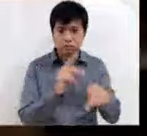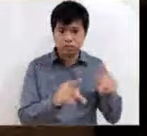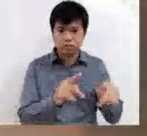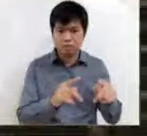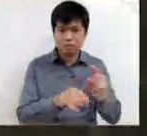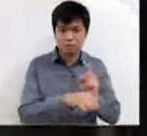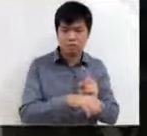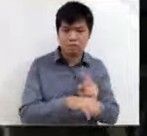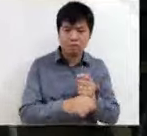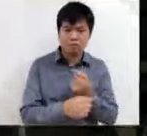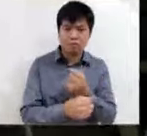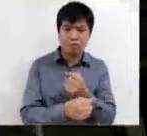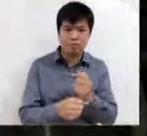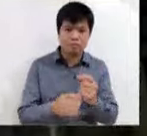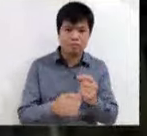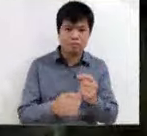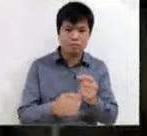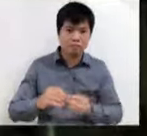bihag.